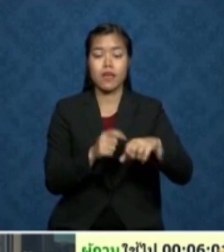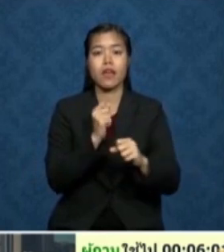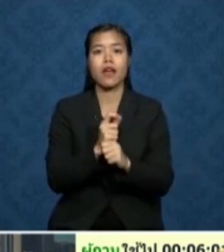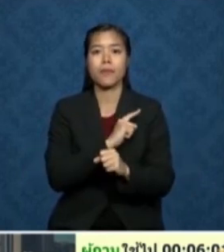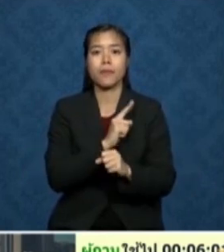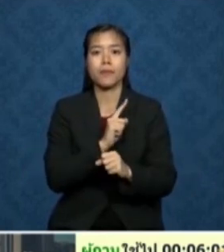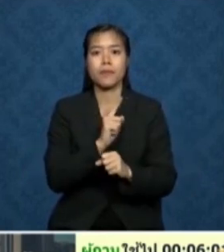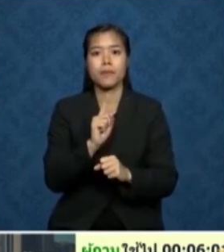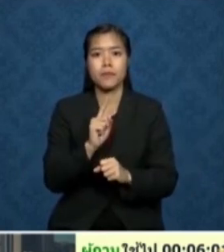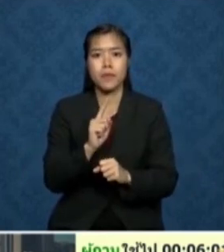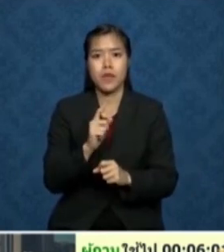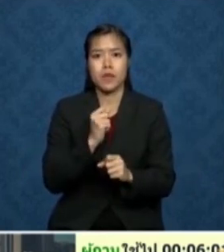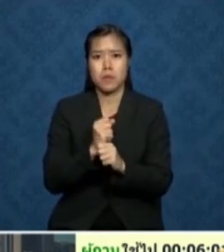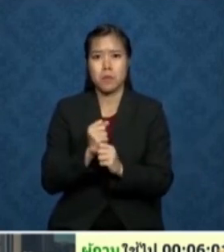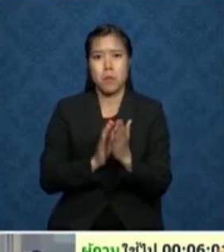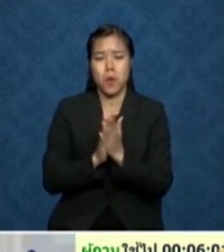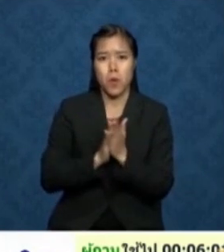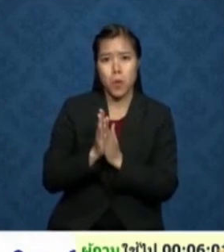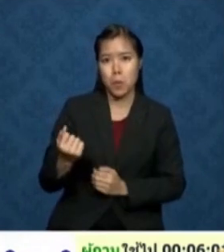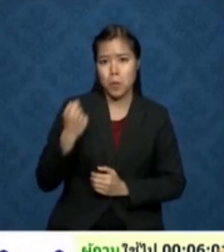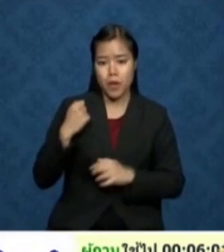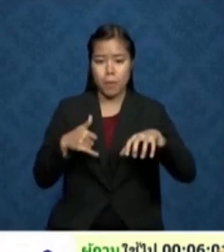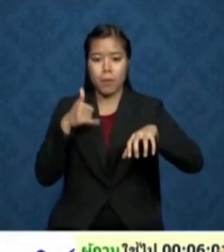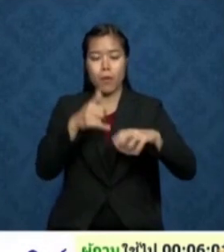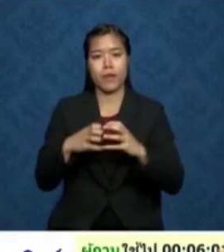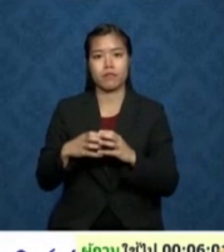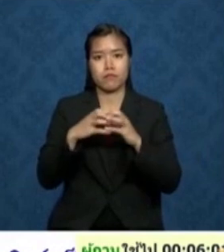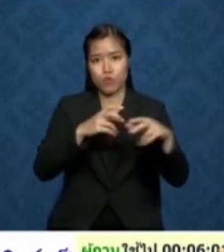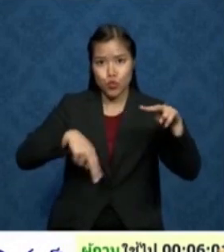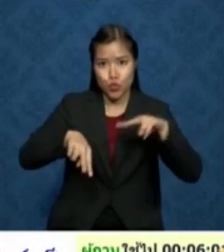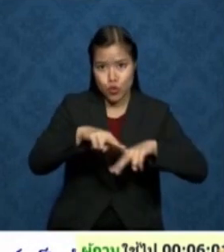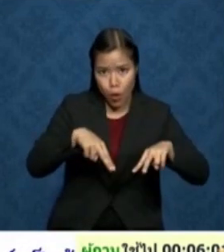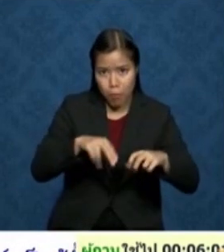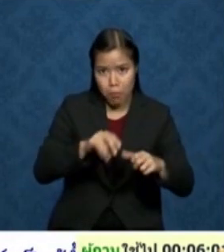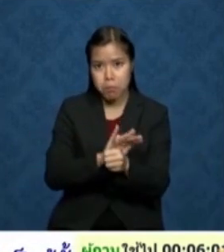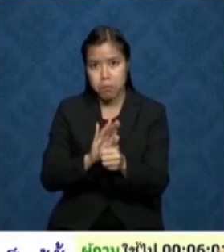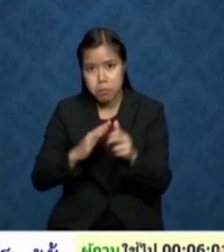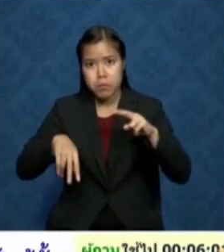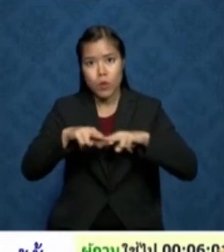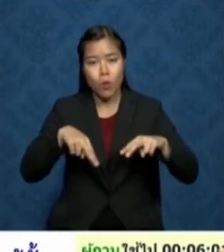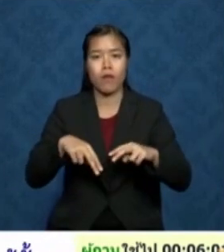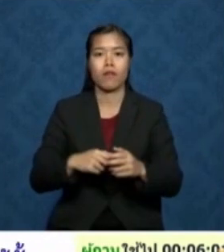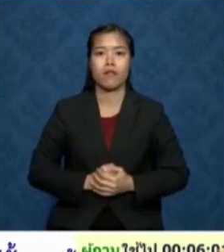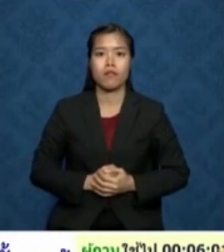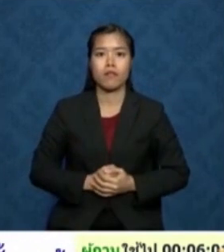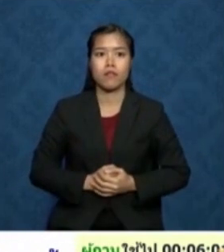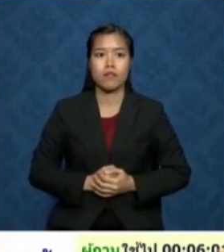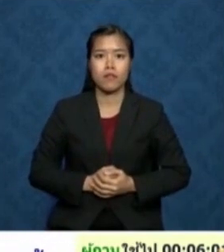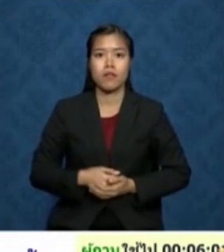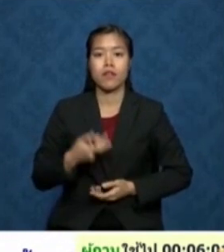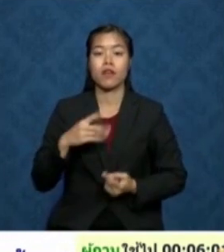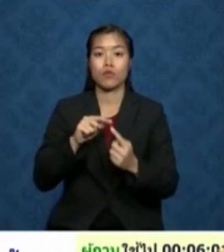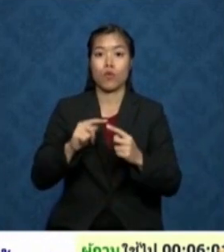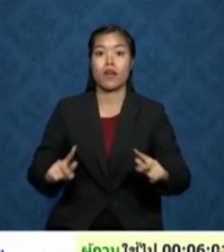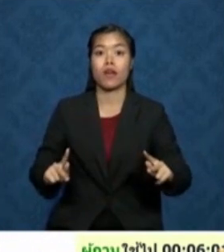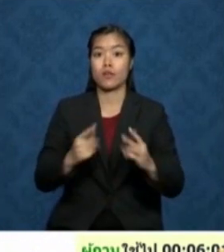มีความเข้มค้นในการทจะลงไปตรวจสอบและก็ติดตามอย่างใล้ชิดภาษณจจัหวดเป็ตัแทนก็สวงภาณ